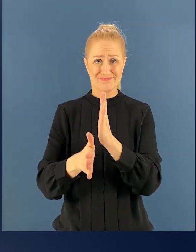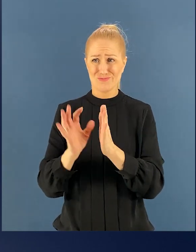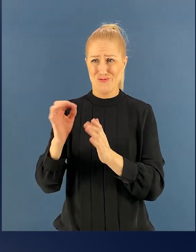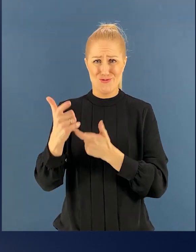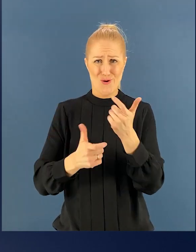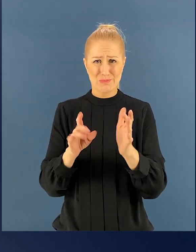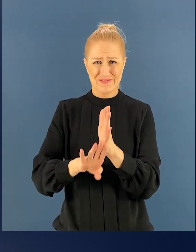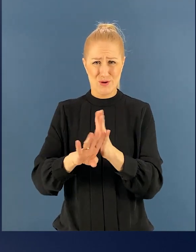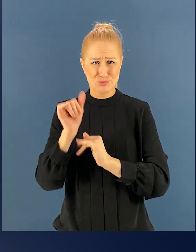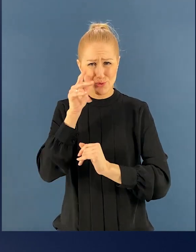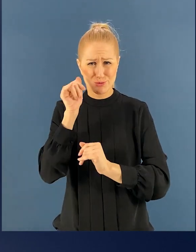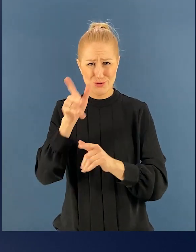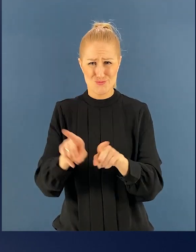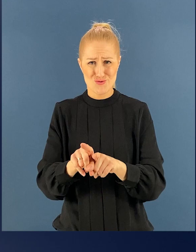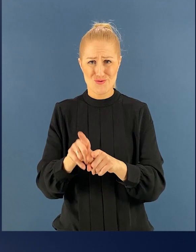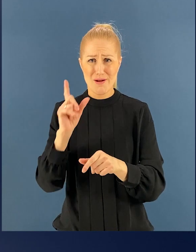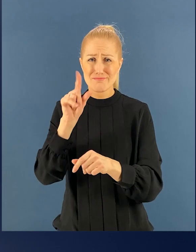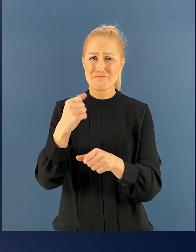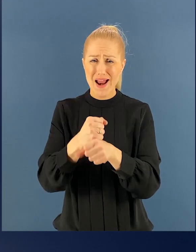zarobić na chleb dla swoich najbliższych.